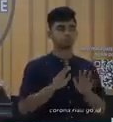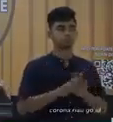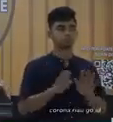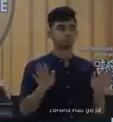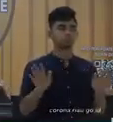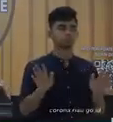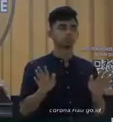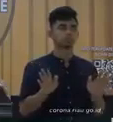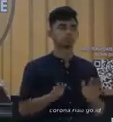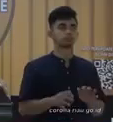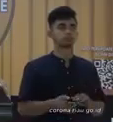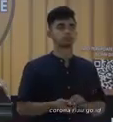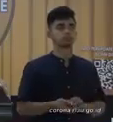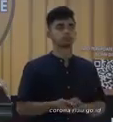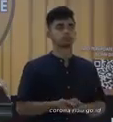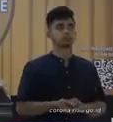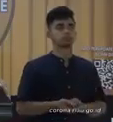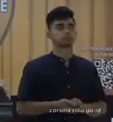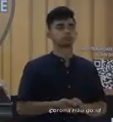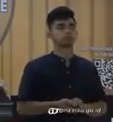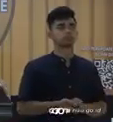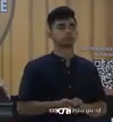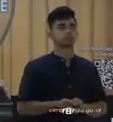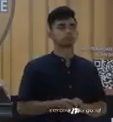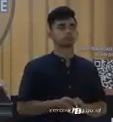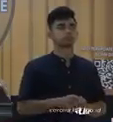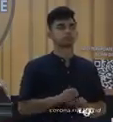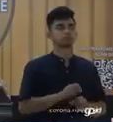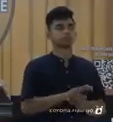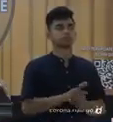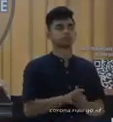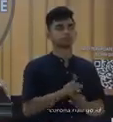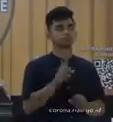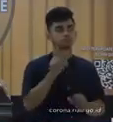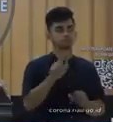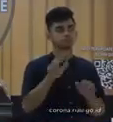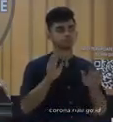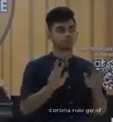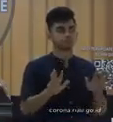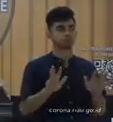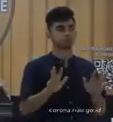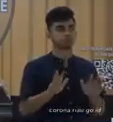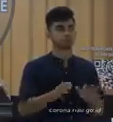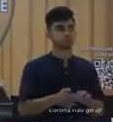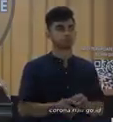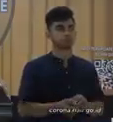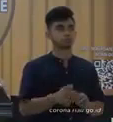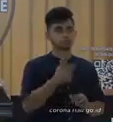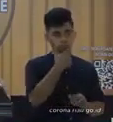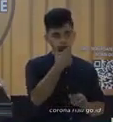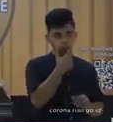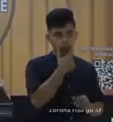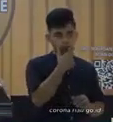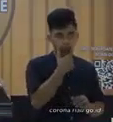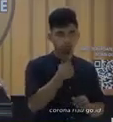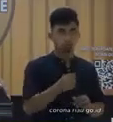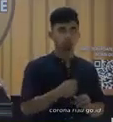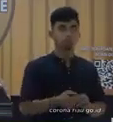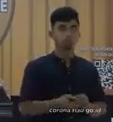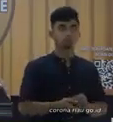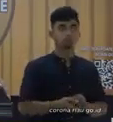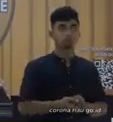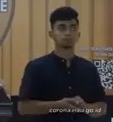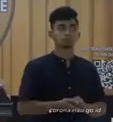Karena kalau COVID-19 kena kepada orang tua kita, kakek kita, paman kita